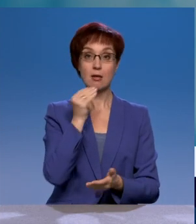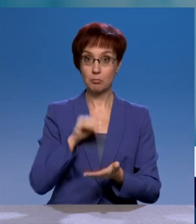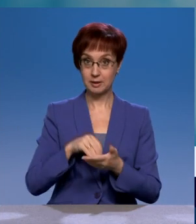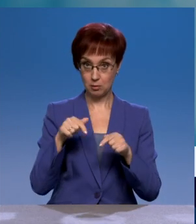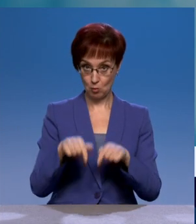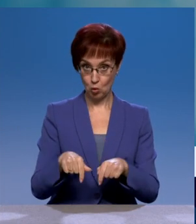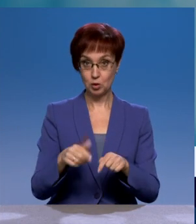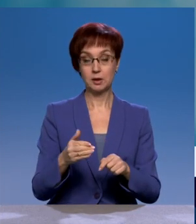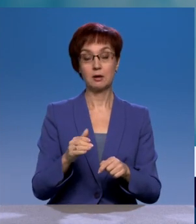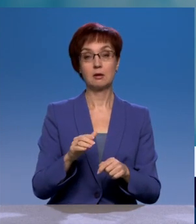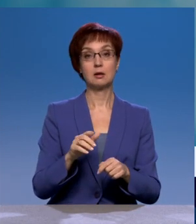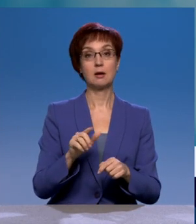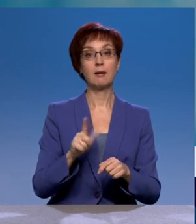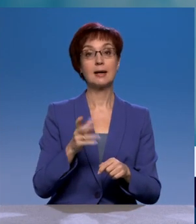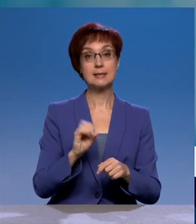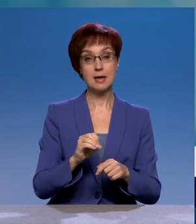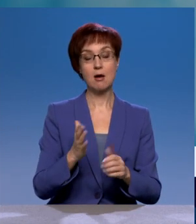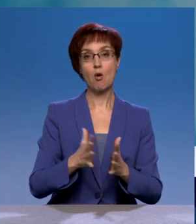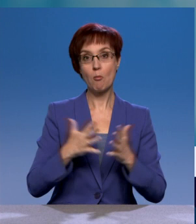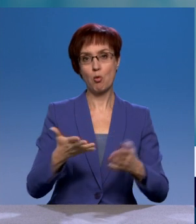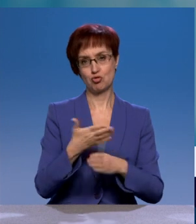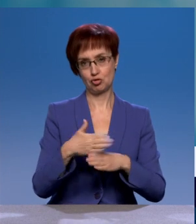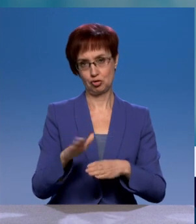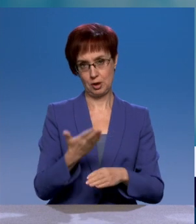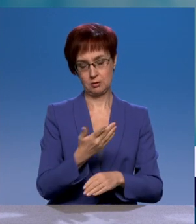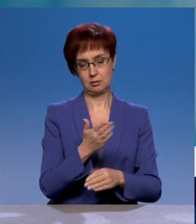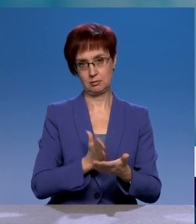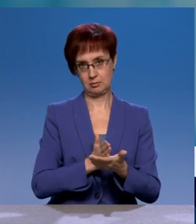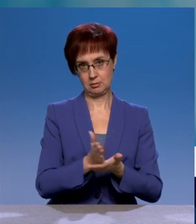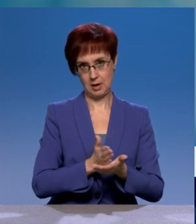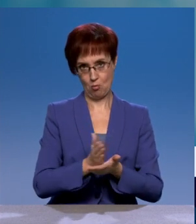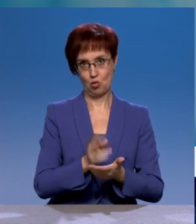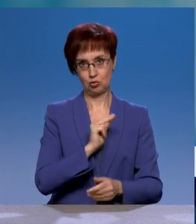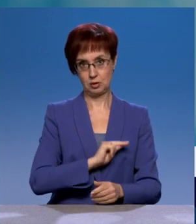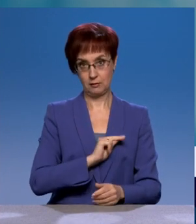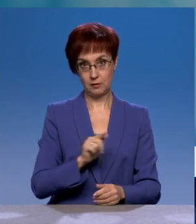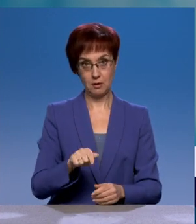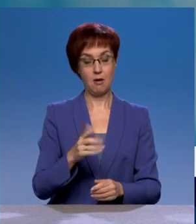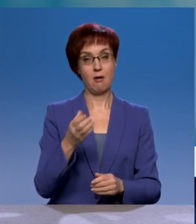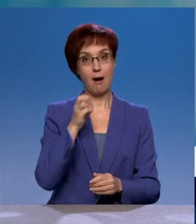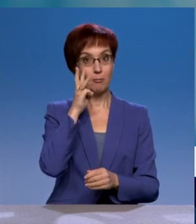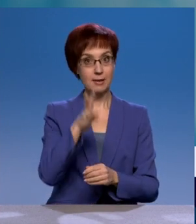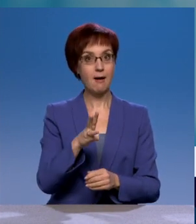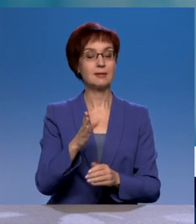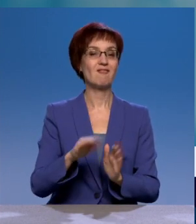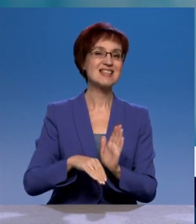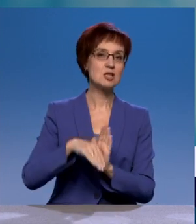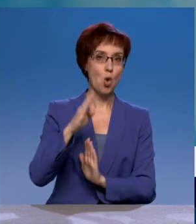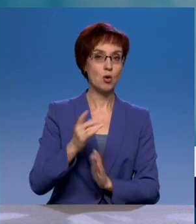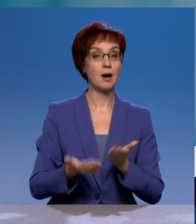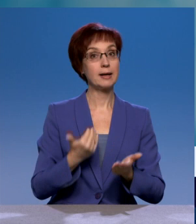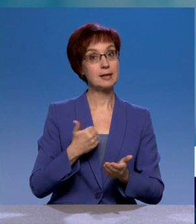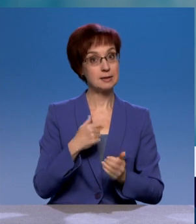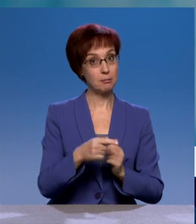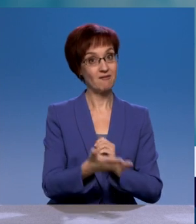где основная масса работает медицинских работников, очень высокая оплата труда. А если мы возьмем оклад, то есть гарантированную часть